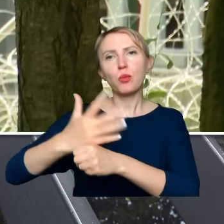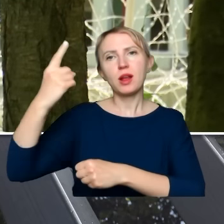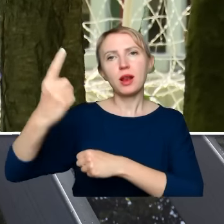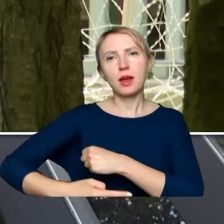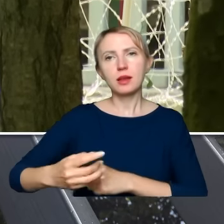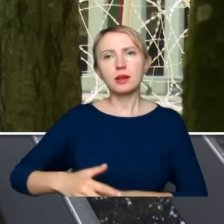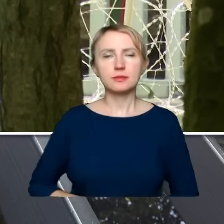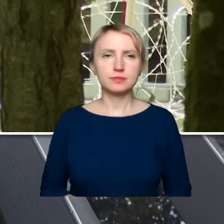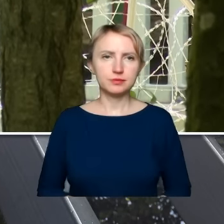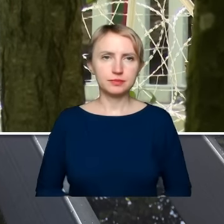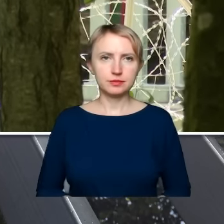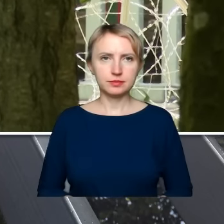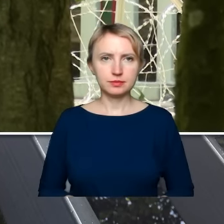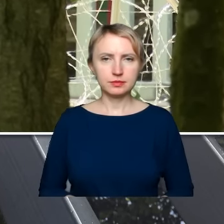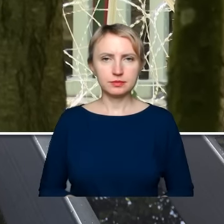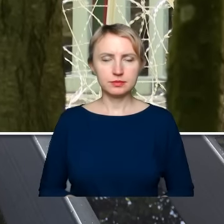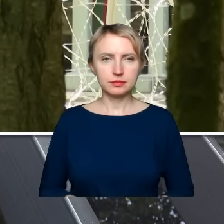właśnie.